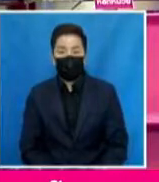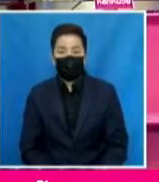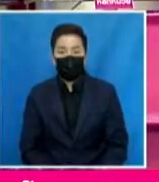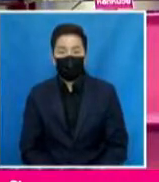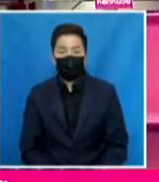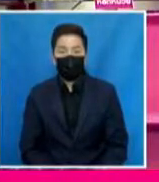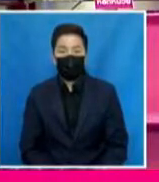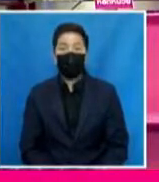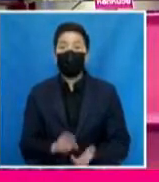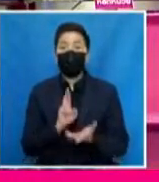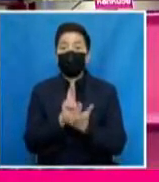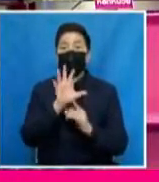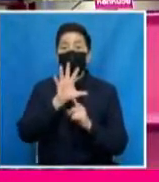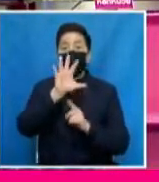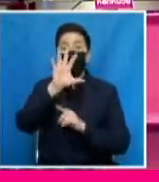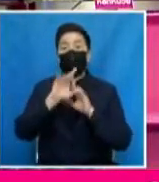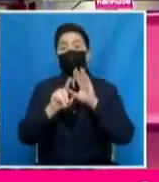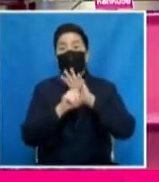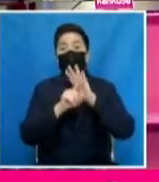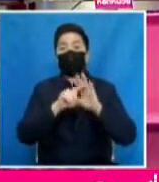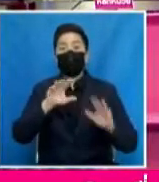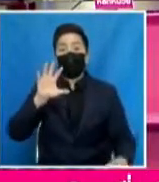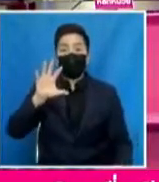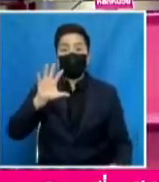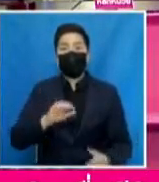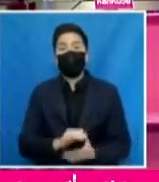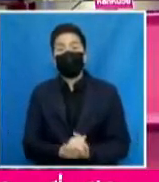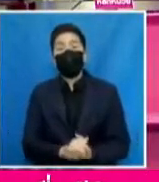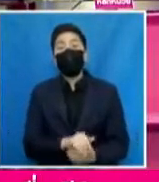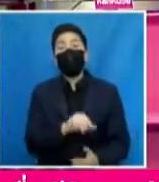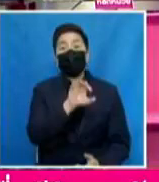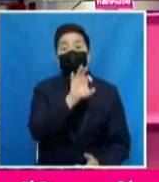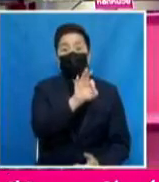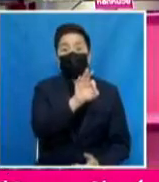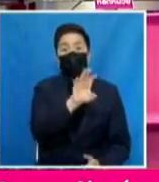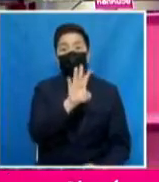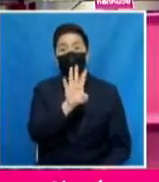อันดับที่5หมุนครั้งที่5เลขที่ออก